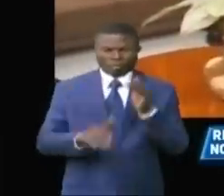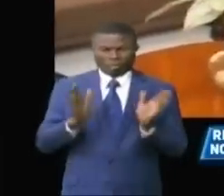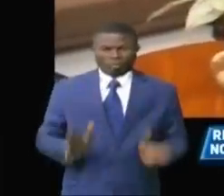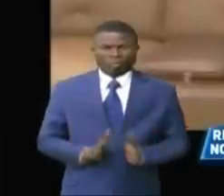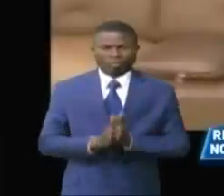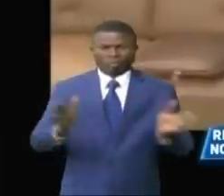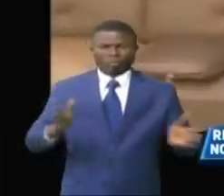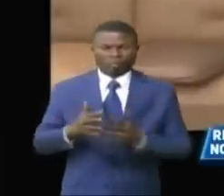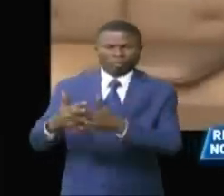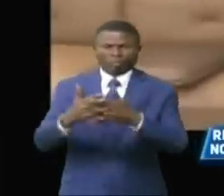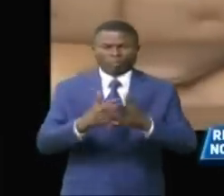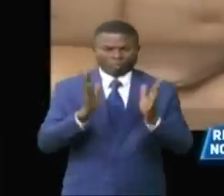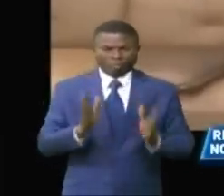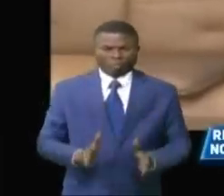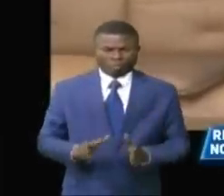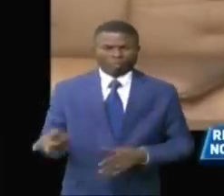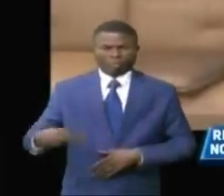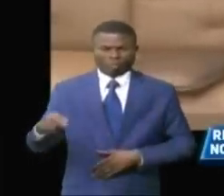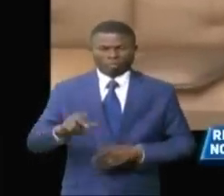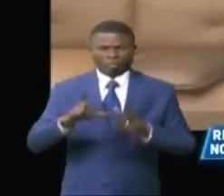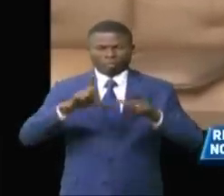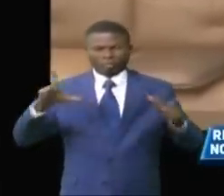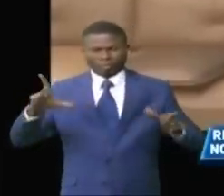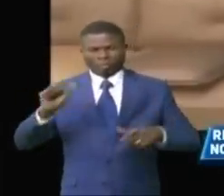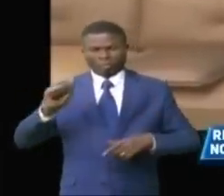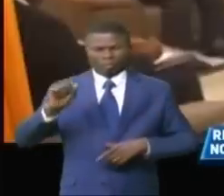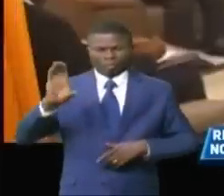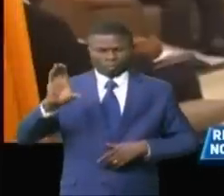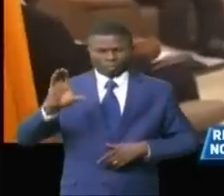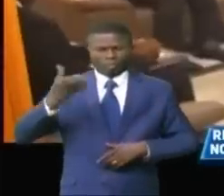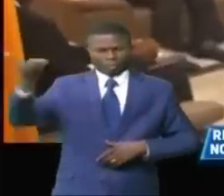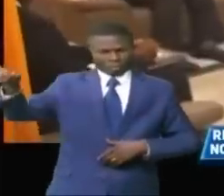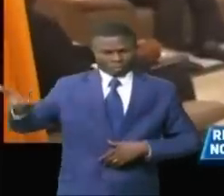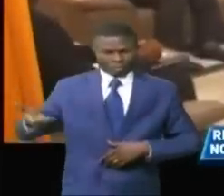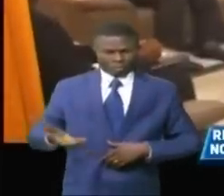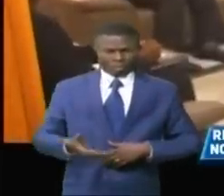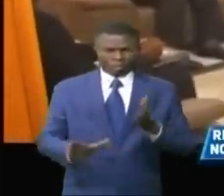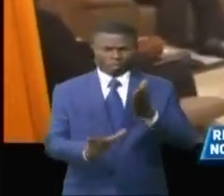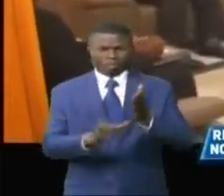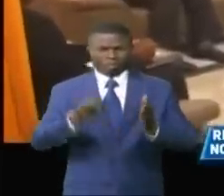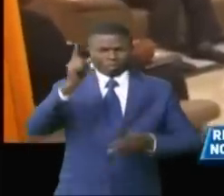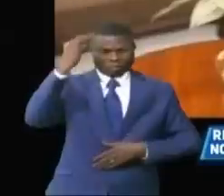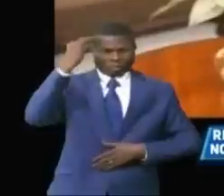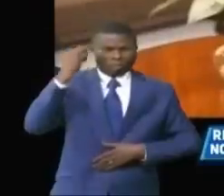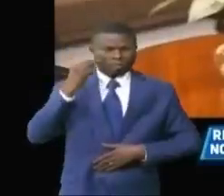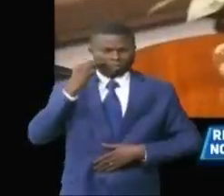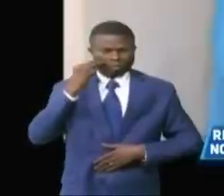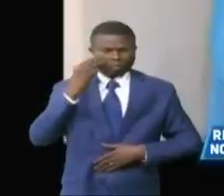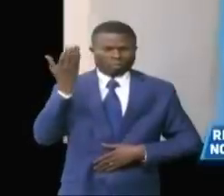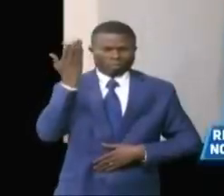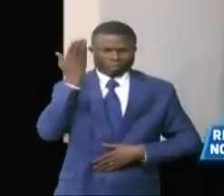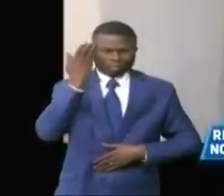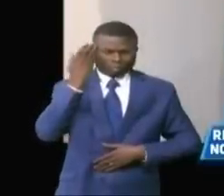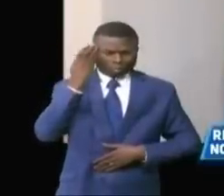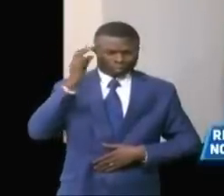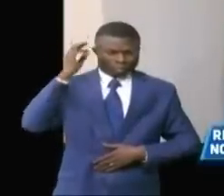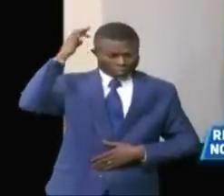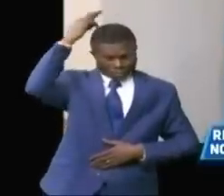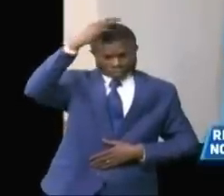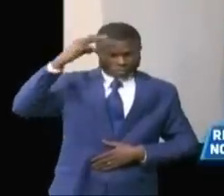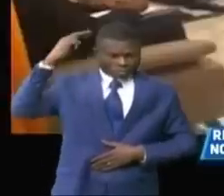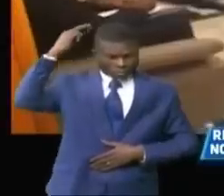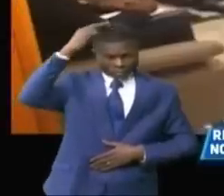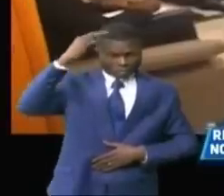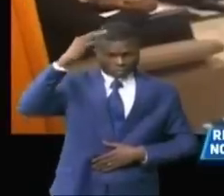général des Nations Unies dans la région des Grands Lacs a été reçu par le vice-premier ministre, ministre de la Défense nationale et